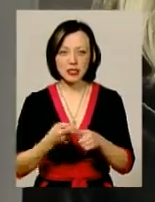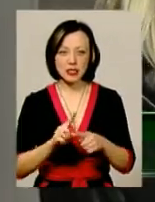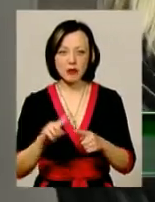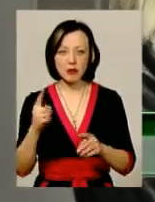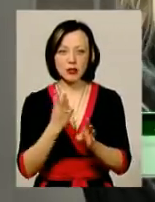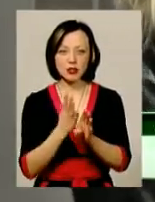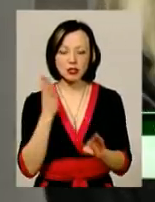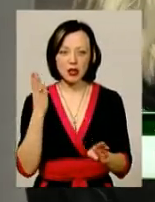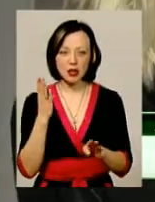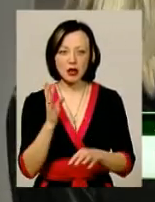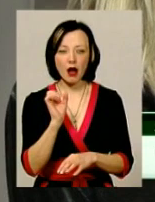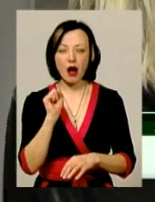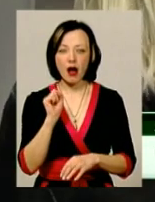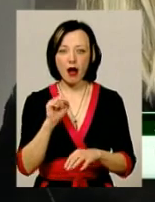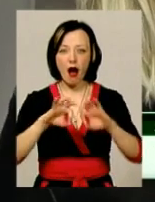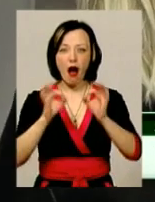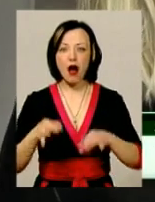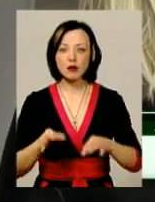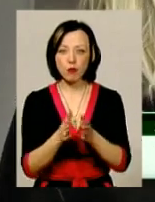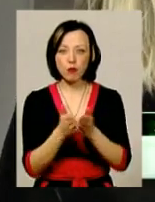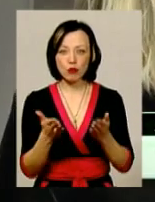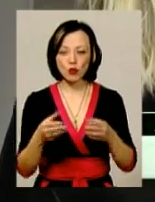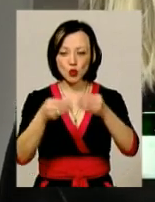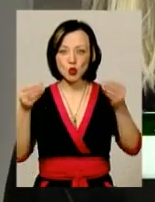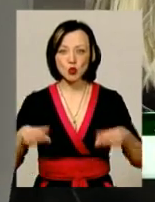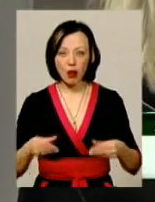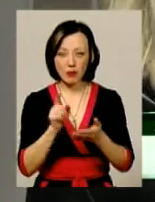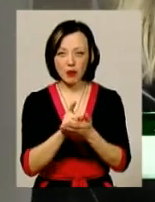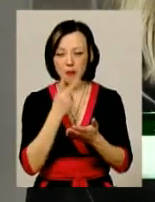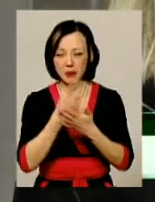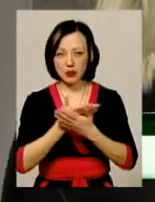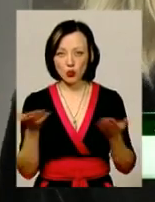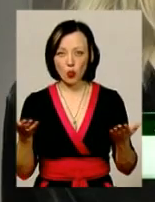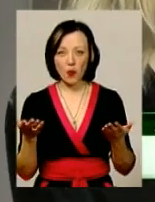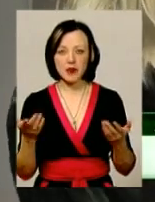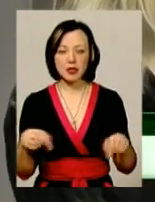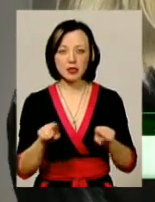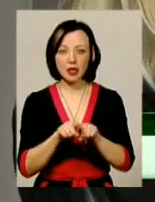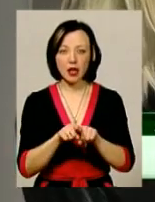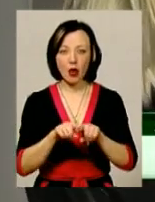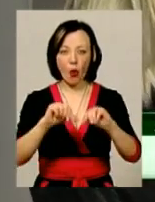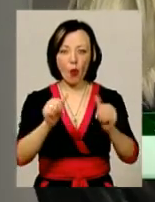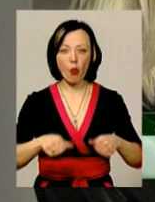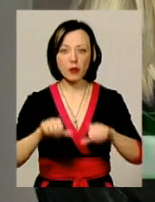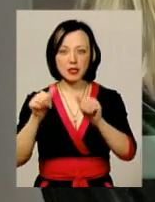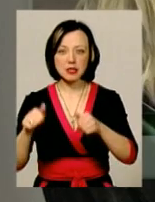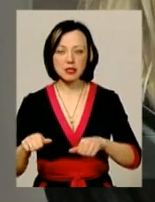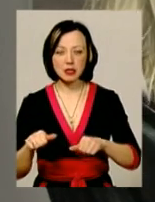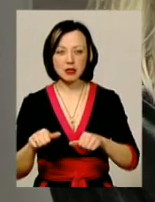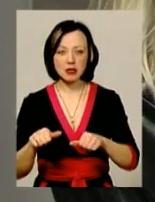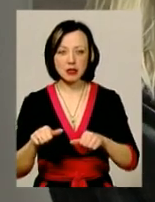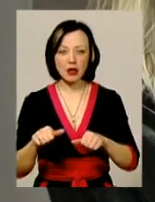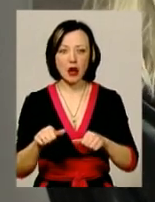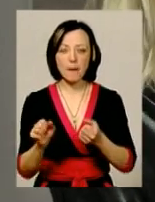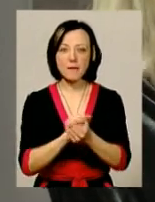чергу, артбук, це такий журнал мав бути, в якому презентовані такі образи в образах